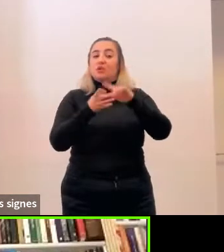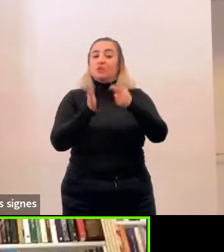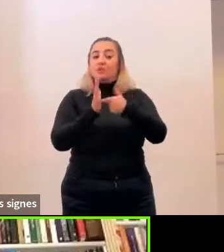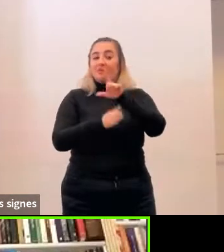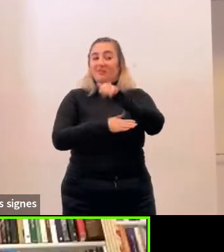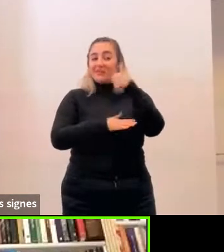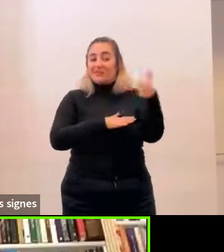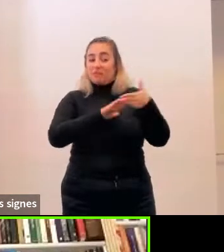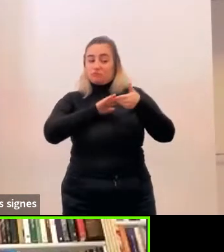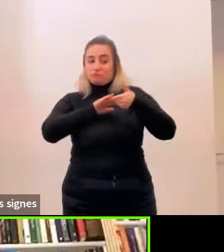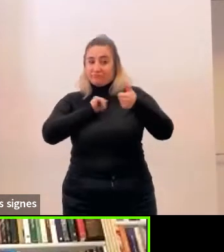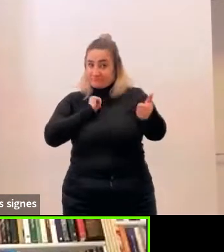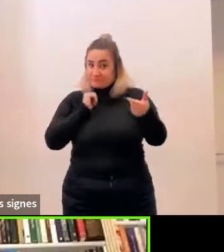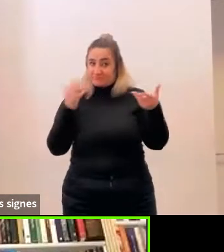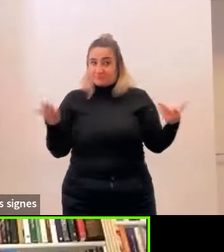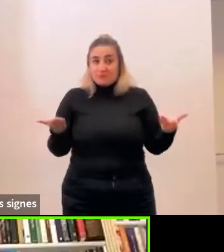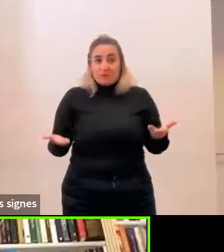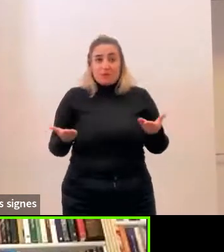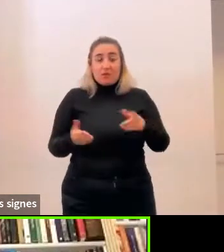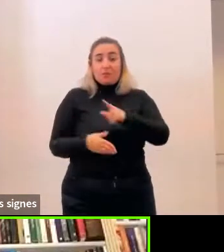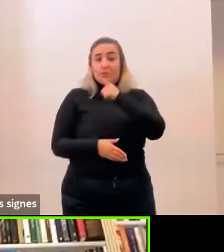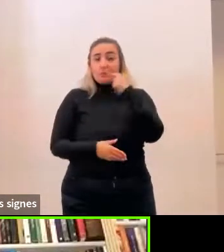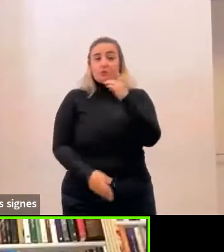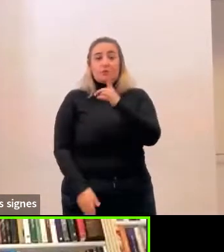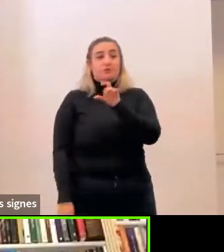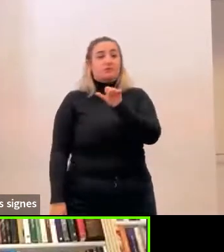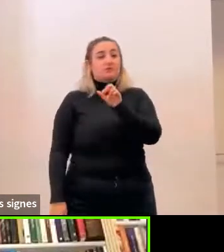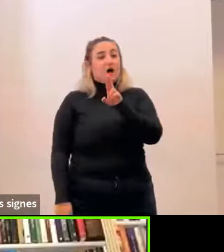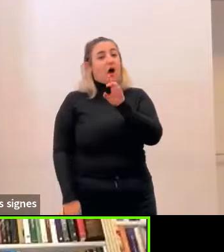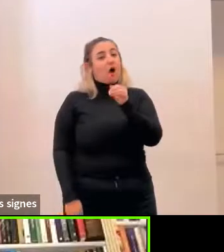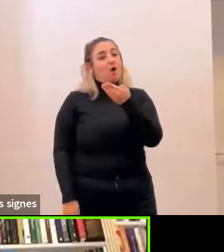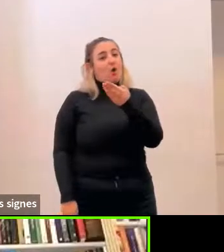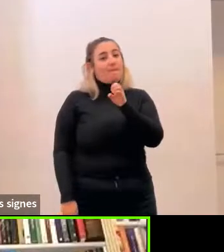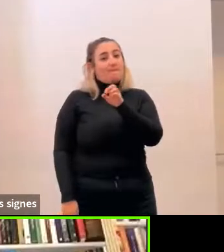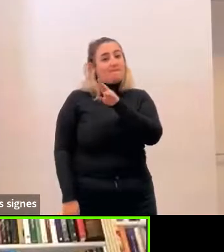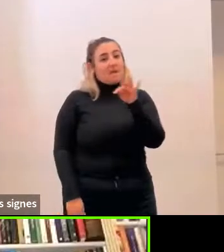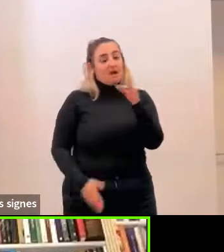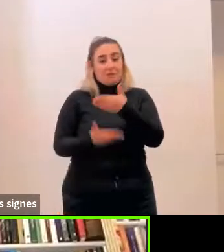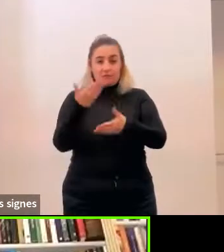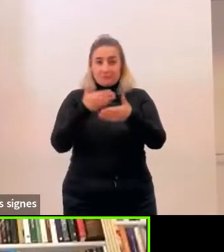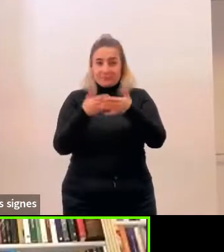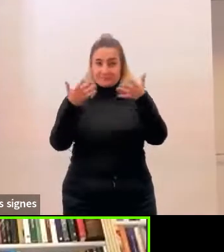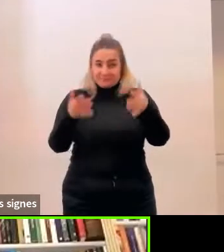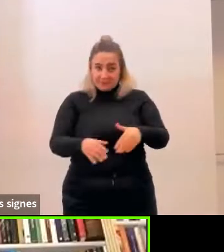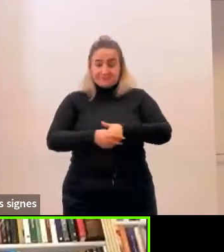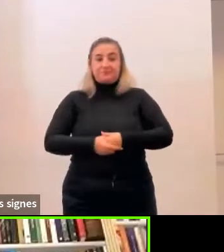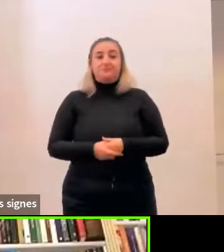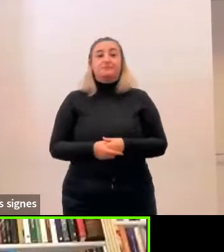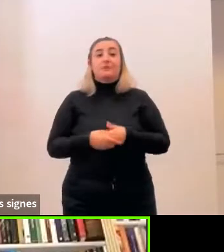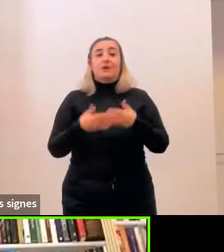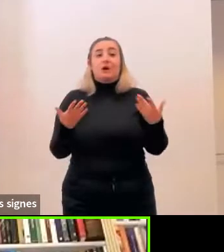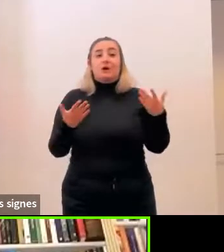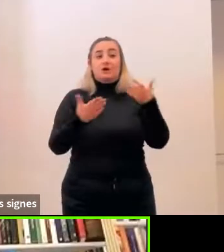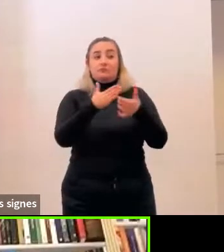main. C'est donc maintenant Charles d'Arenberg qui est son successeur. Cette évolution à la tête de la Société d'histoire de la